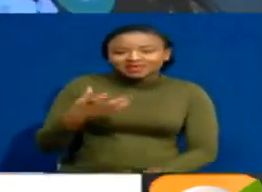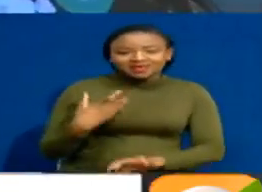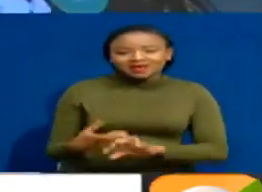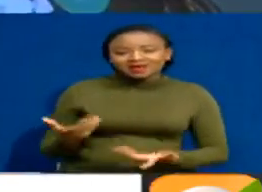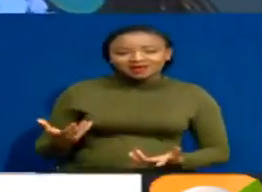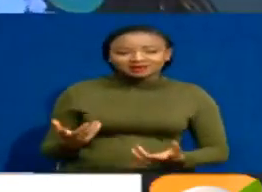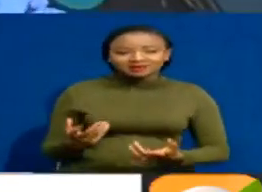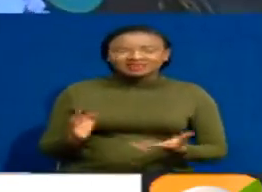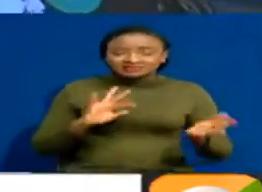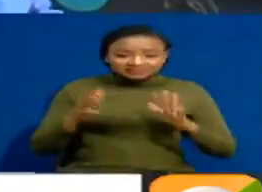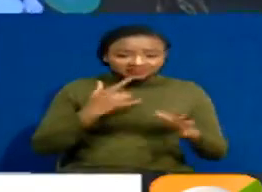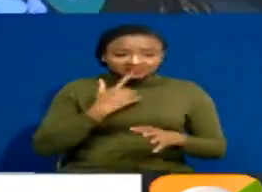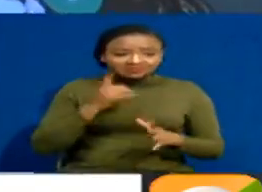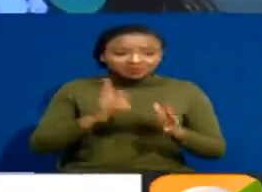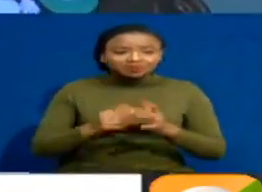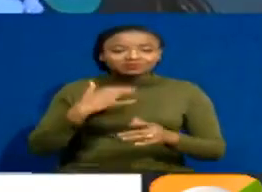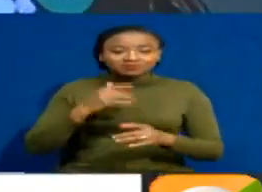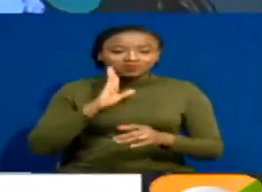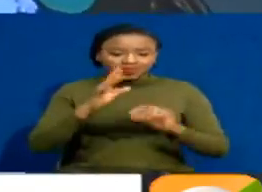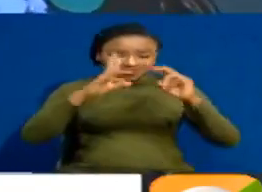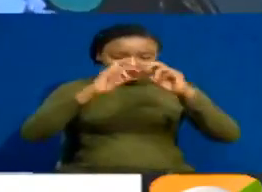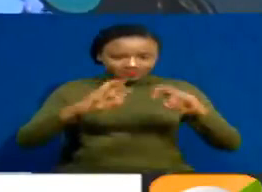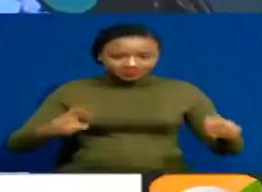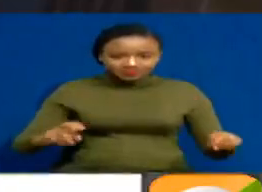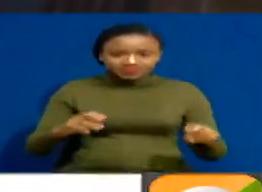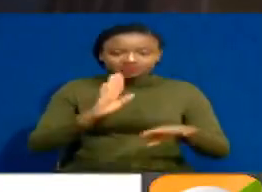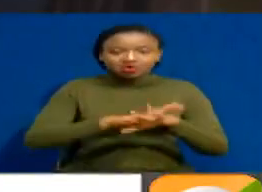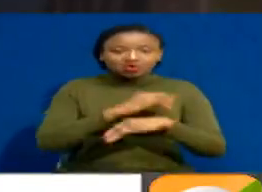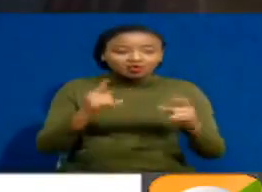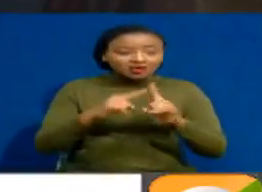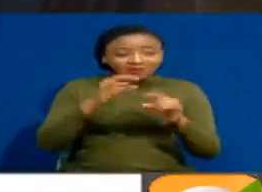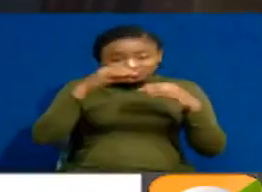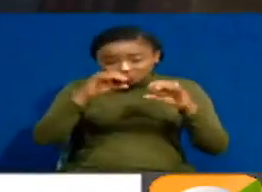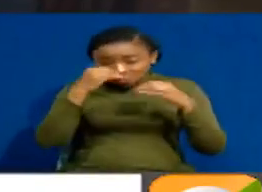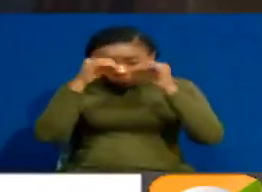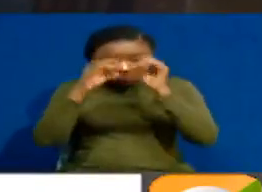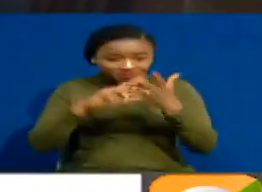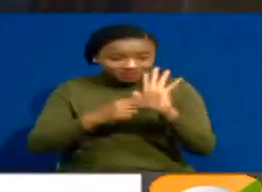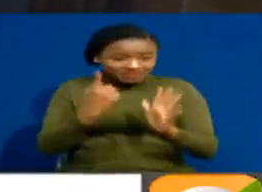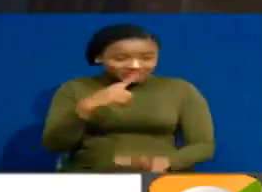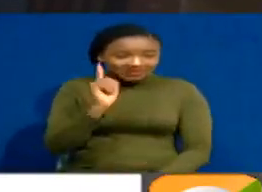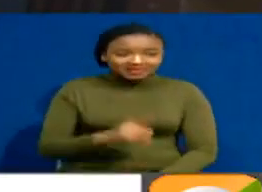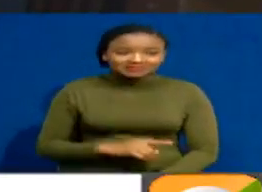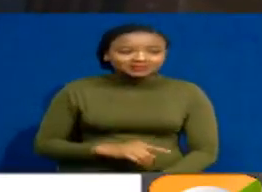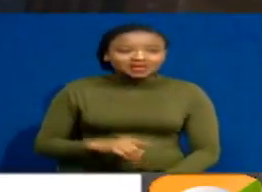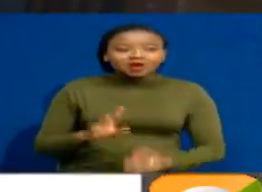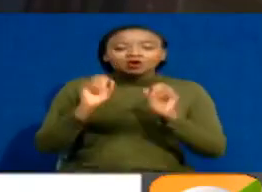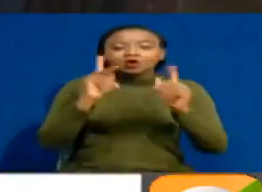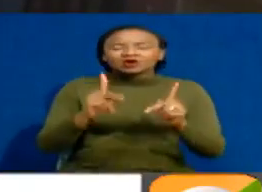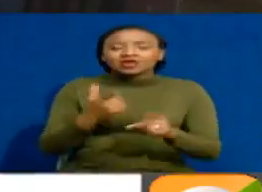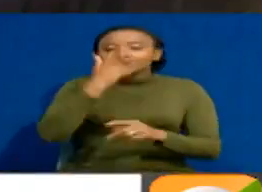ni nini. Sometimes mtu atakwambia nita Google. Unajua sasa hii kwa Google kuna vitu mingi. The fact that I'm not charging any money